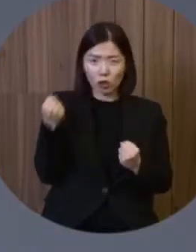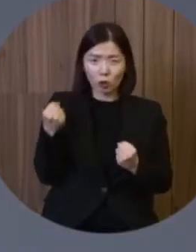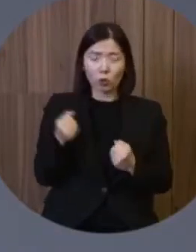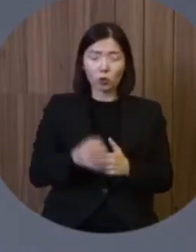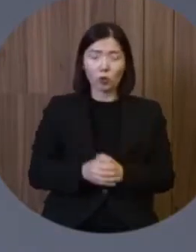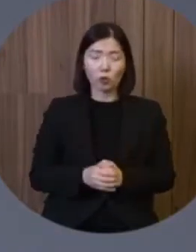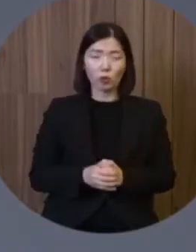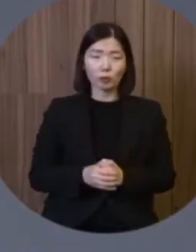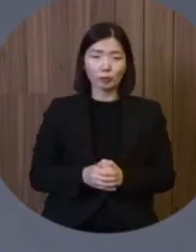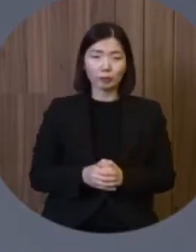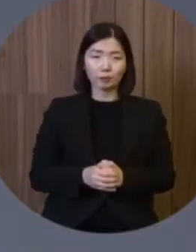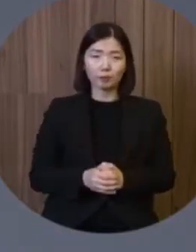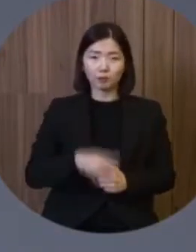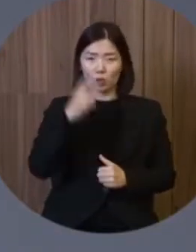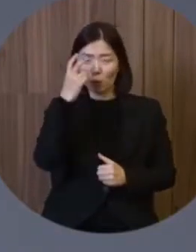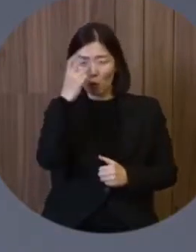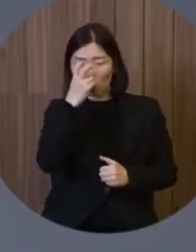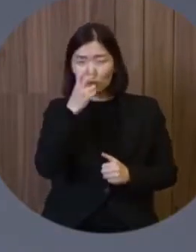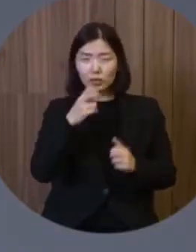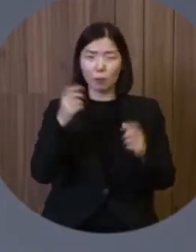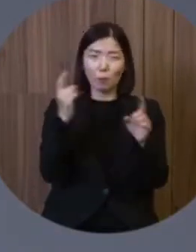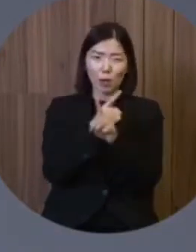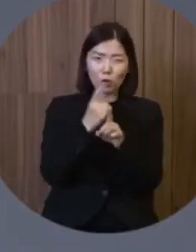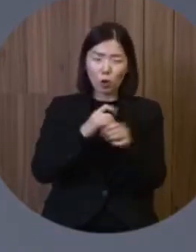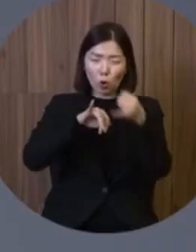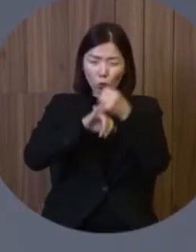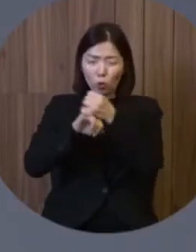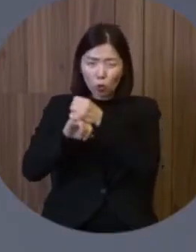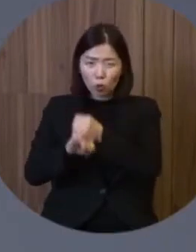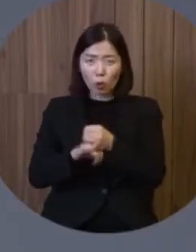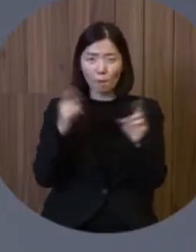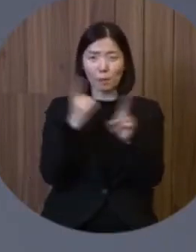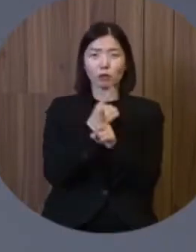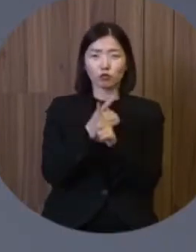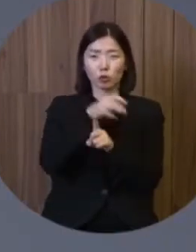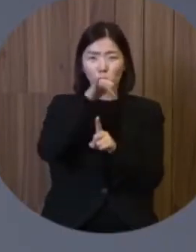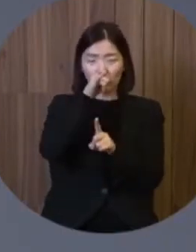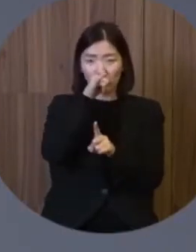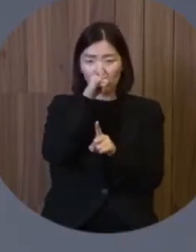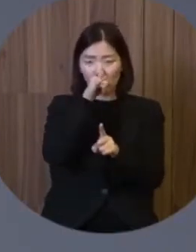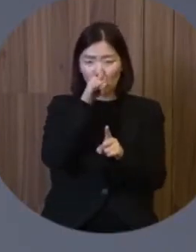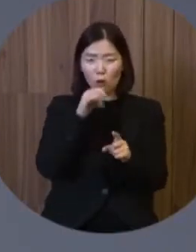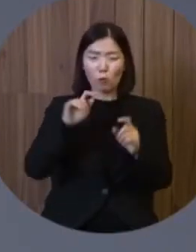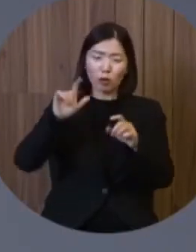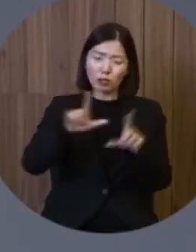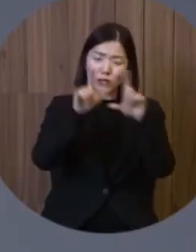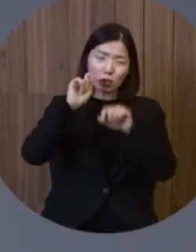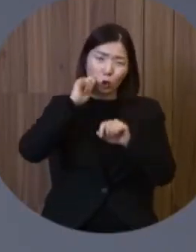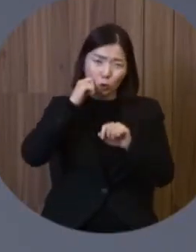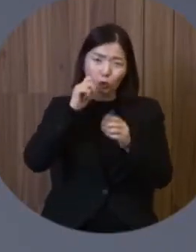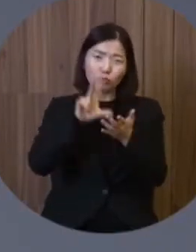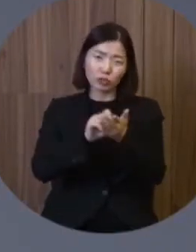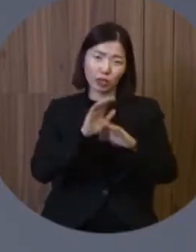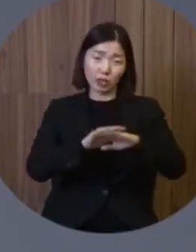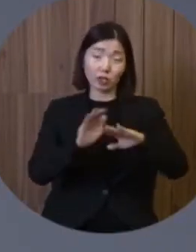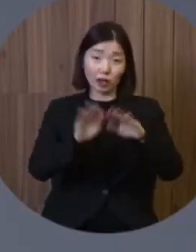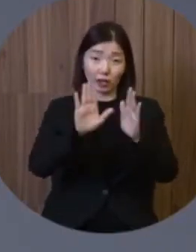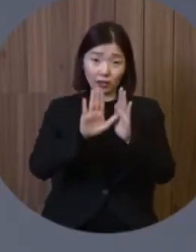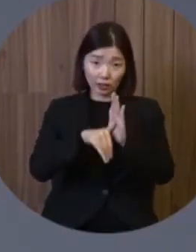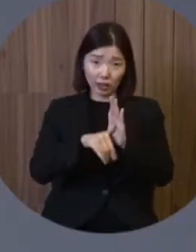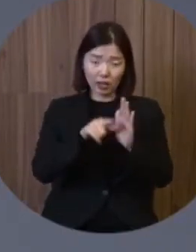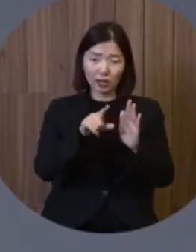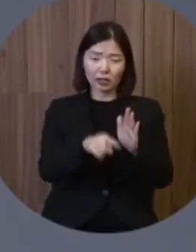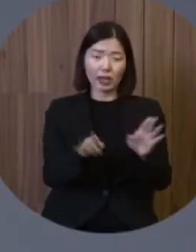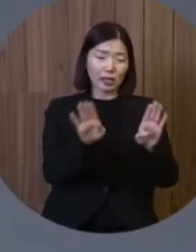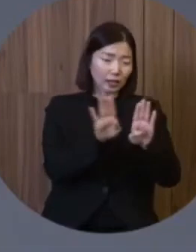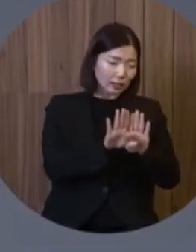따박따박 검찰개혁을 비롯한 꼭 필요한 개혁과 민생의제를 유능하게 처리해갈 때 비로소